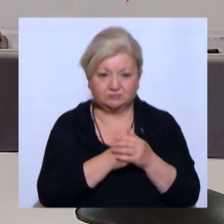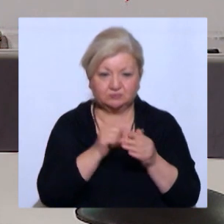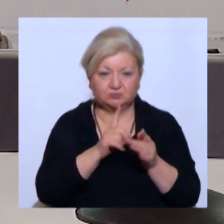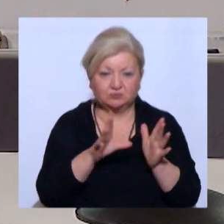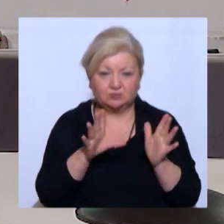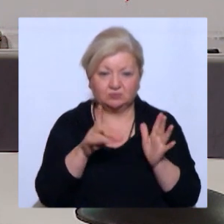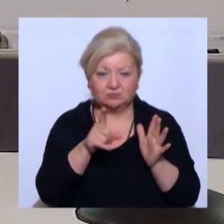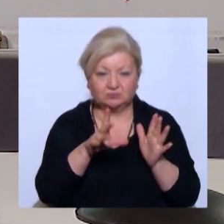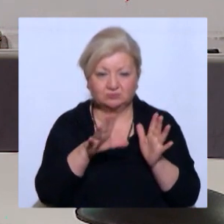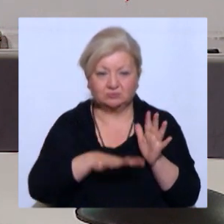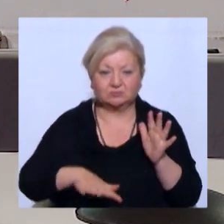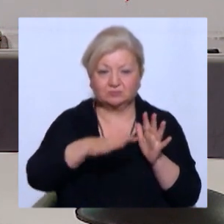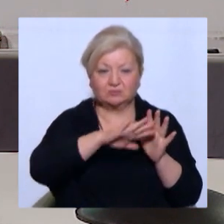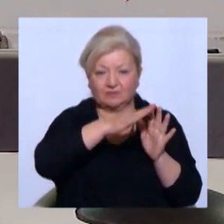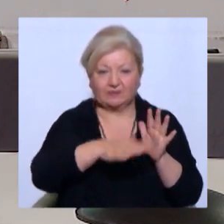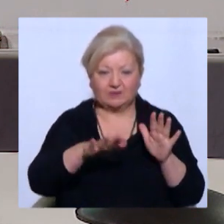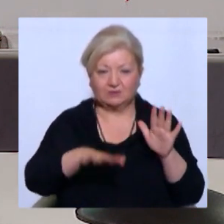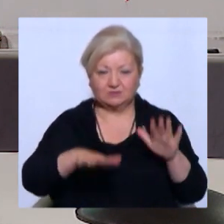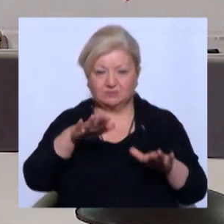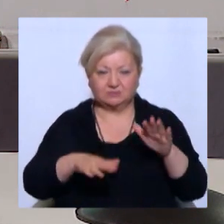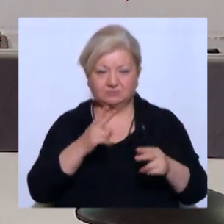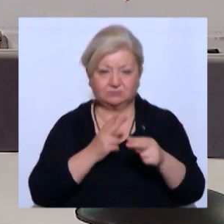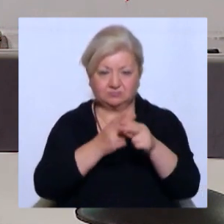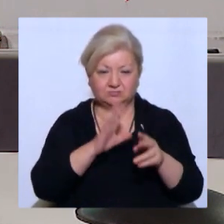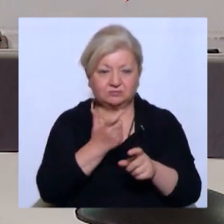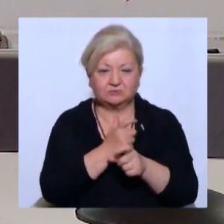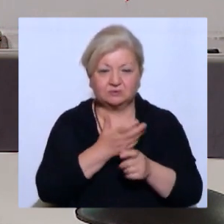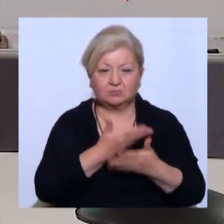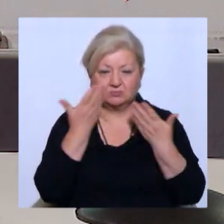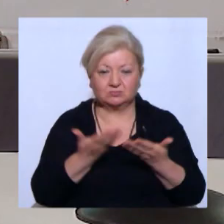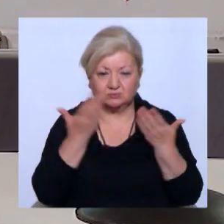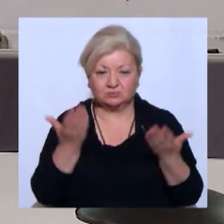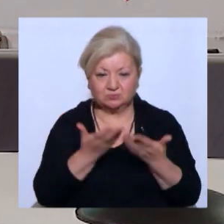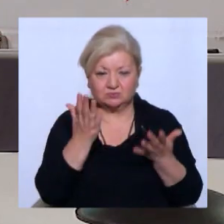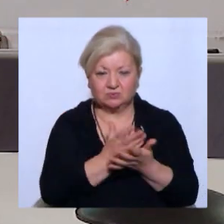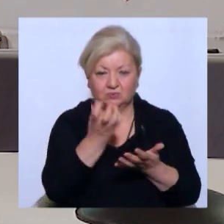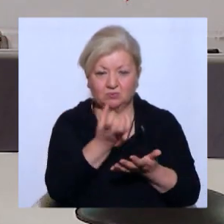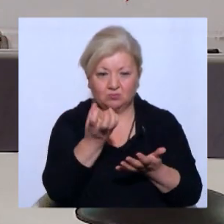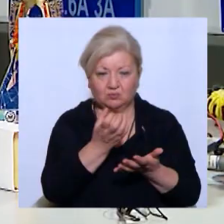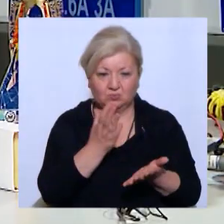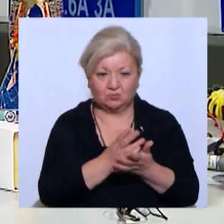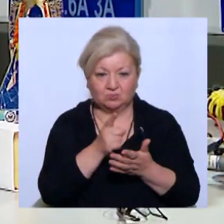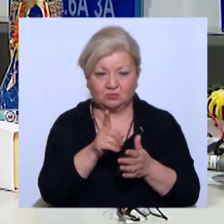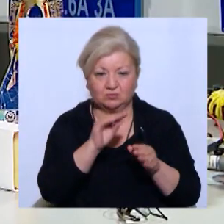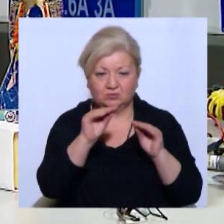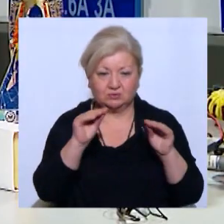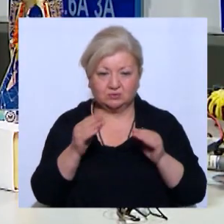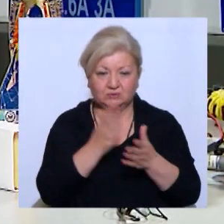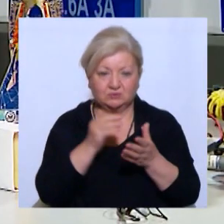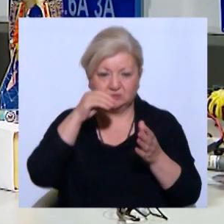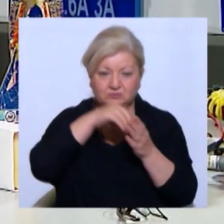იმიტომ რომ გრავიტაციამ არ შეგვიშალოს ხელი და ძალიან მსუბუქი ბურთულებია. ისინი უნდა